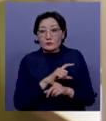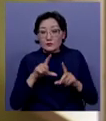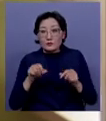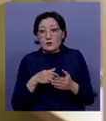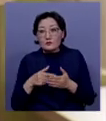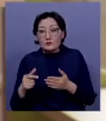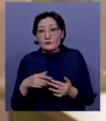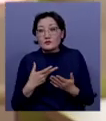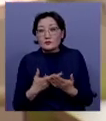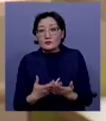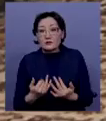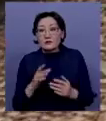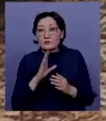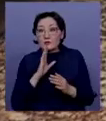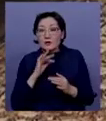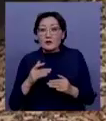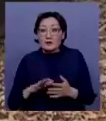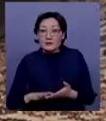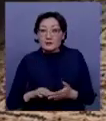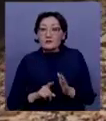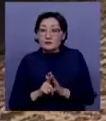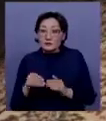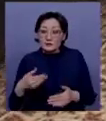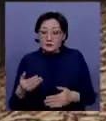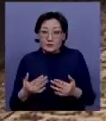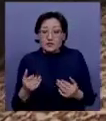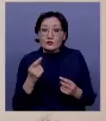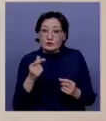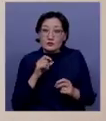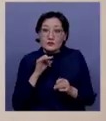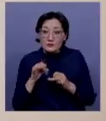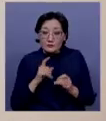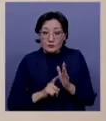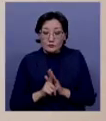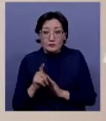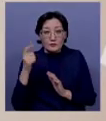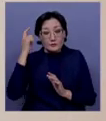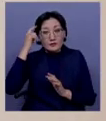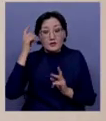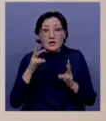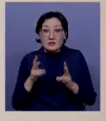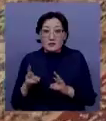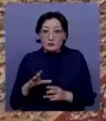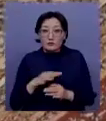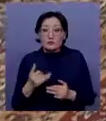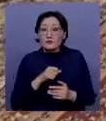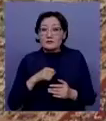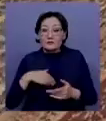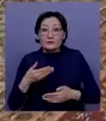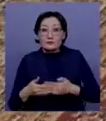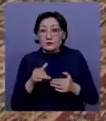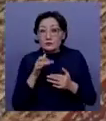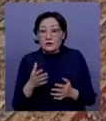қозғалыс жатқан бүлдіршіннің бүгінде аяқ қолы біртіндеп икемге келген, аздап сөйлей бастапты. Себебі миына айтарлықтай зақым келген ол өздігінен жүре